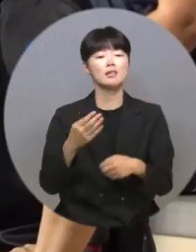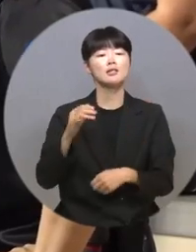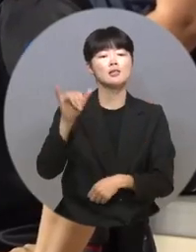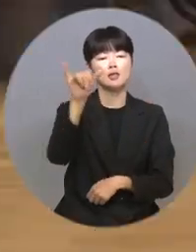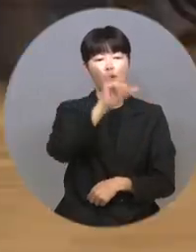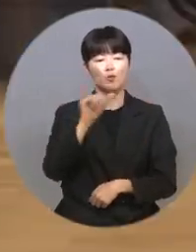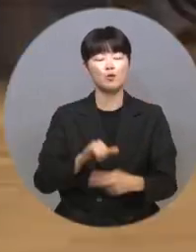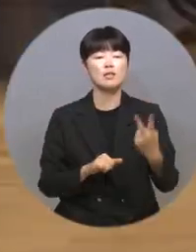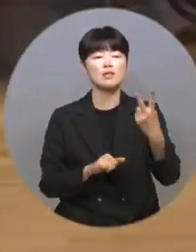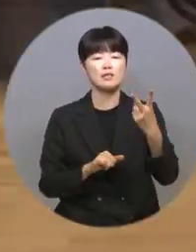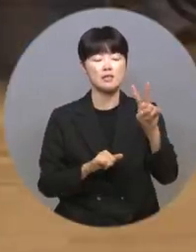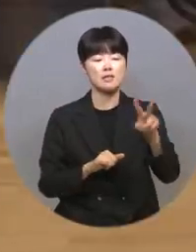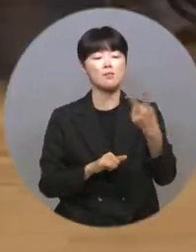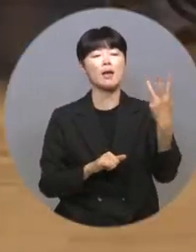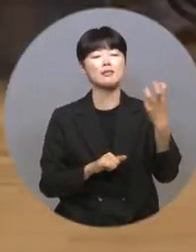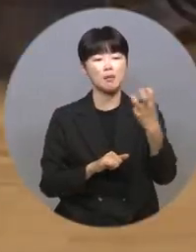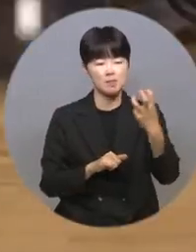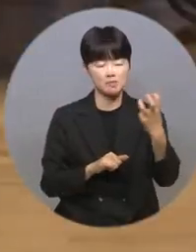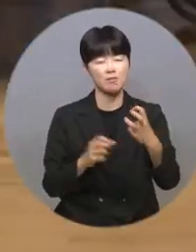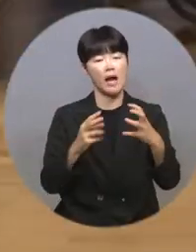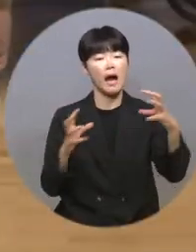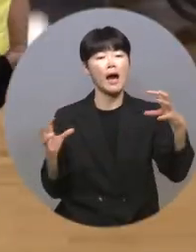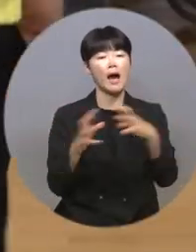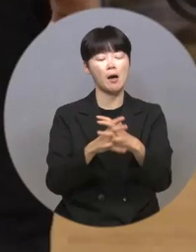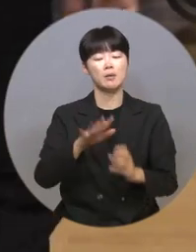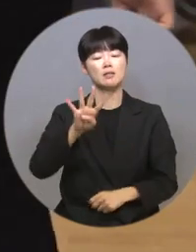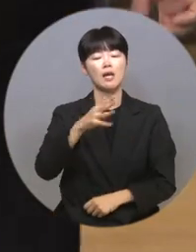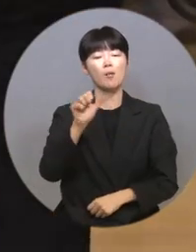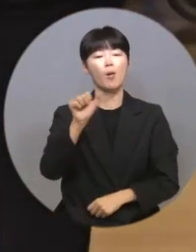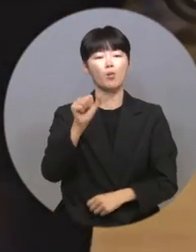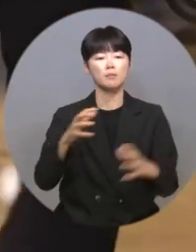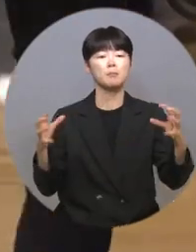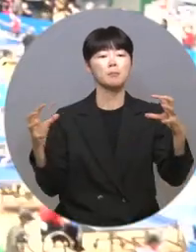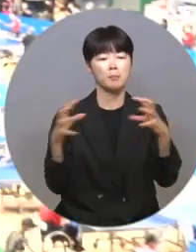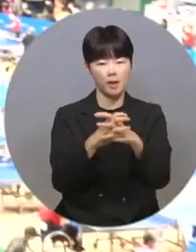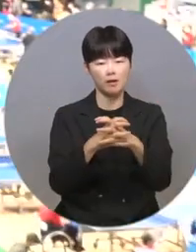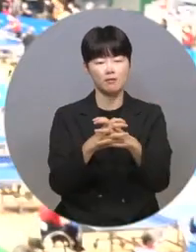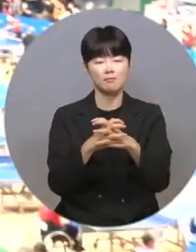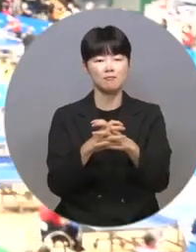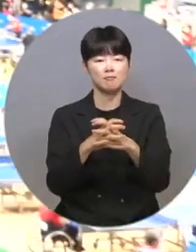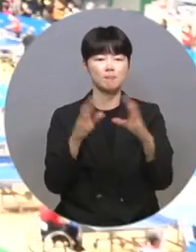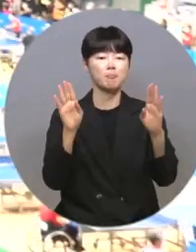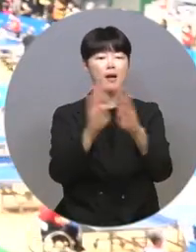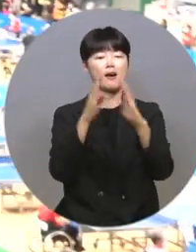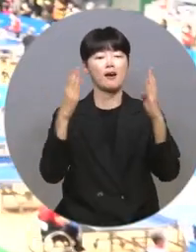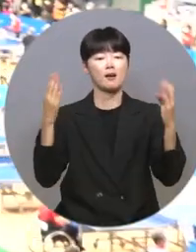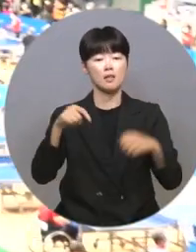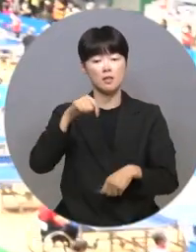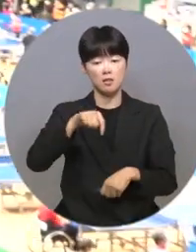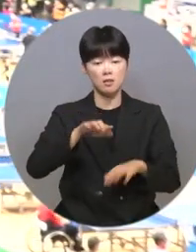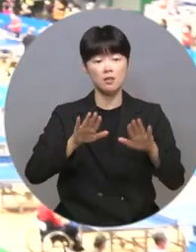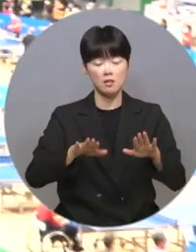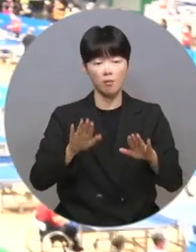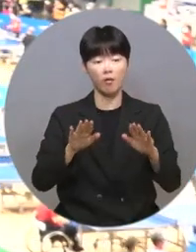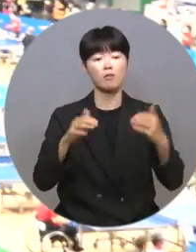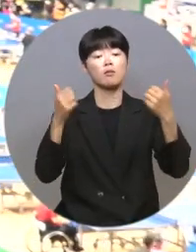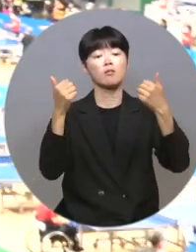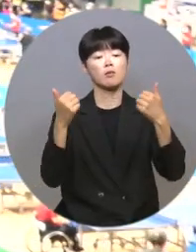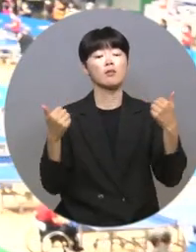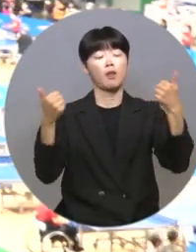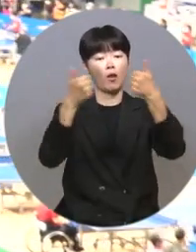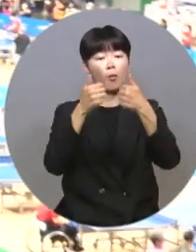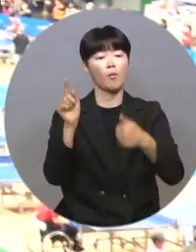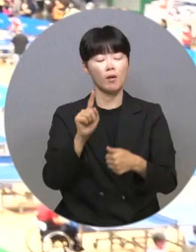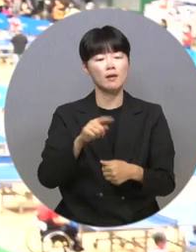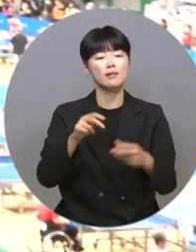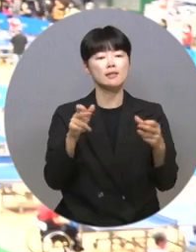자원봉사자, 진행요원, 보호자 등 총 인원 450여 명의 규모로 열렸습니다. 이번 대회는 장애인 스포츠의 저변 확대 및 경기력